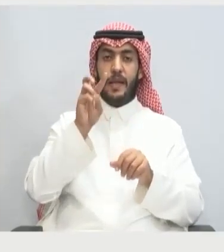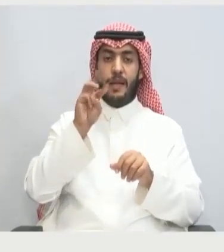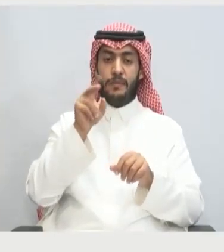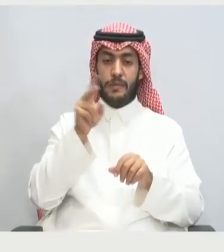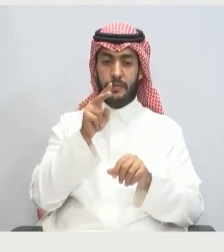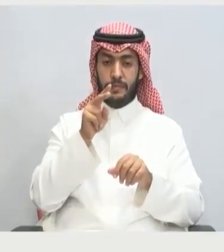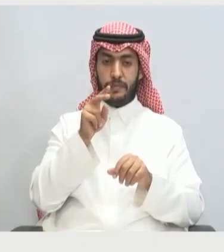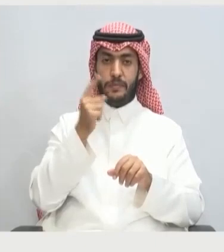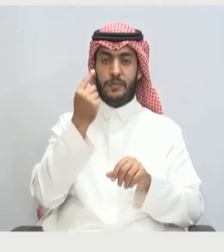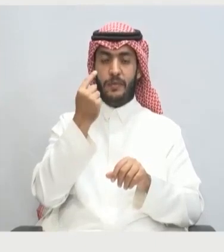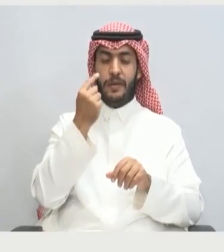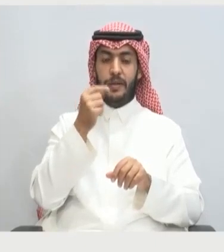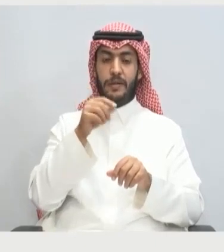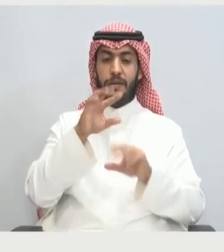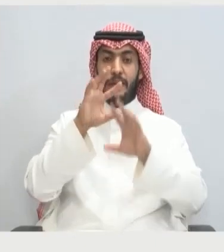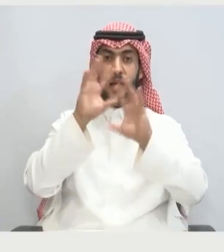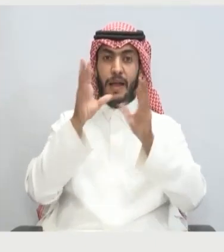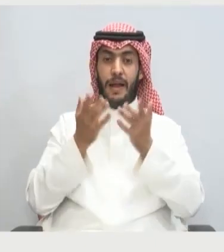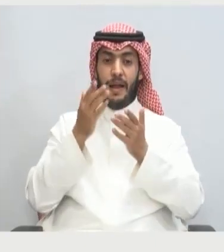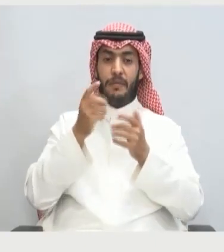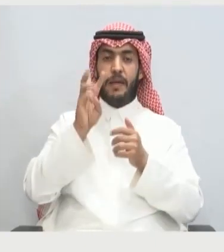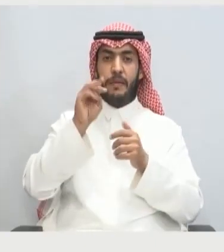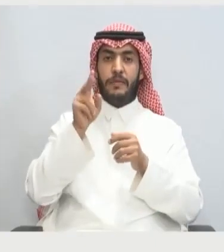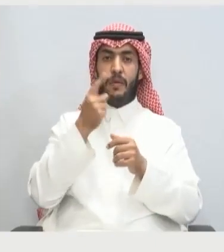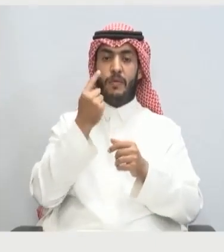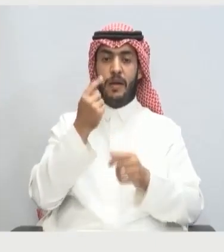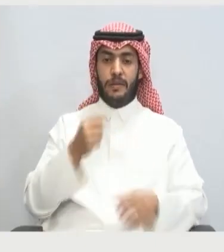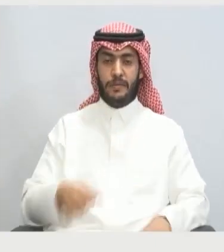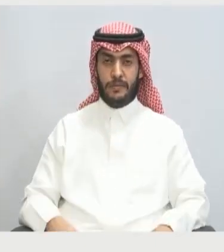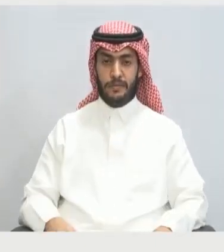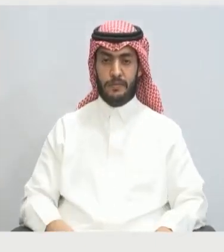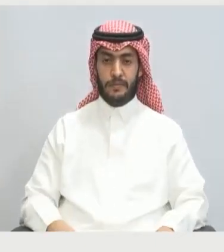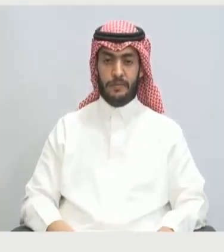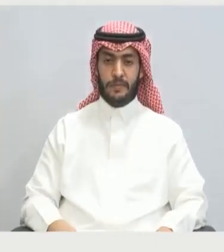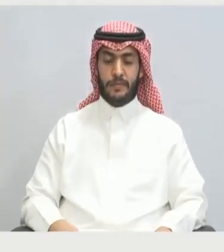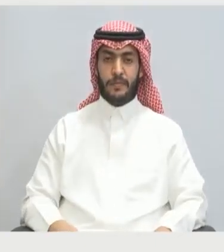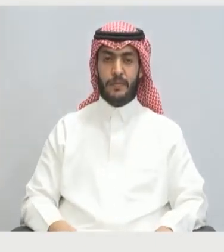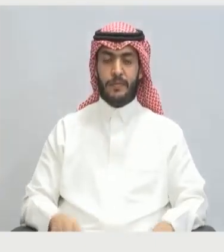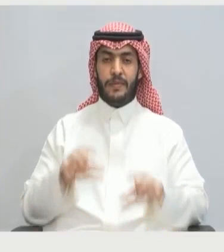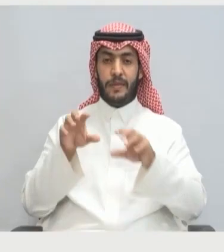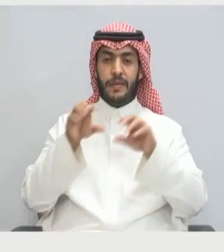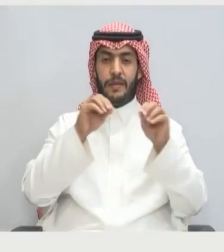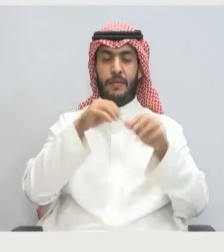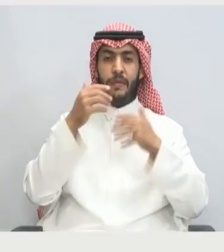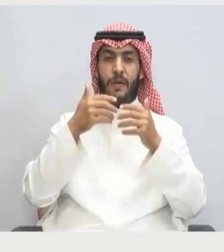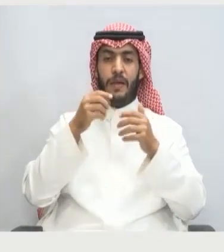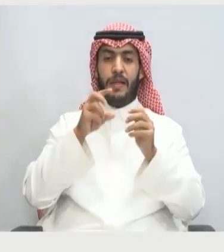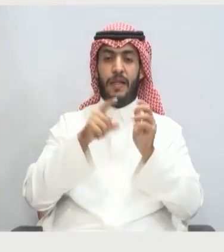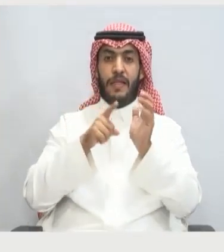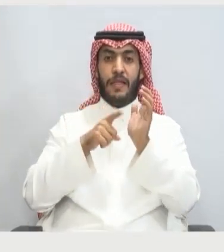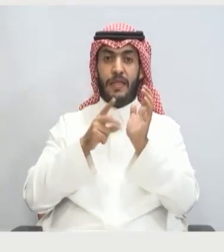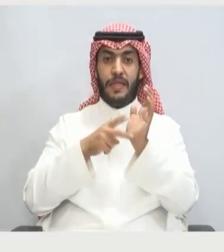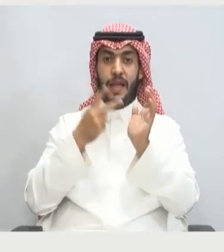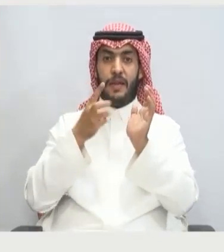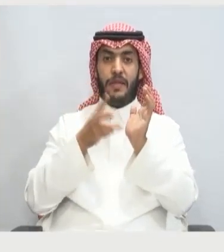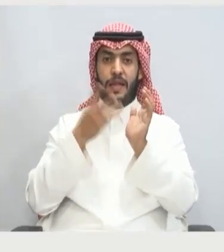واحد اذا قيمه الام هي تساوي الواحد ايضا ننتقل الى المحاوله الثانيه